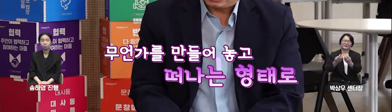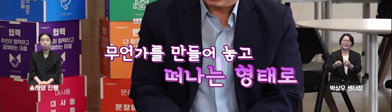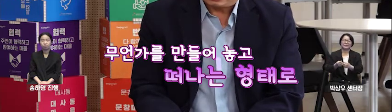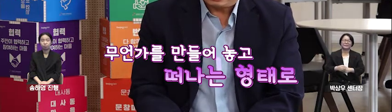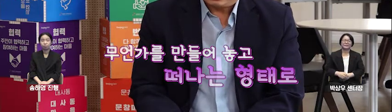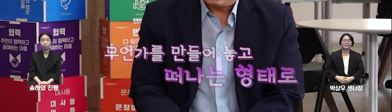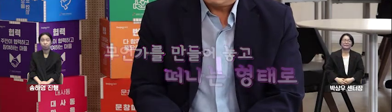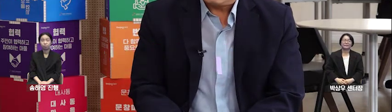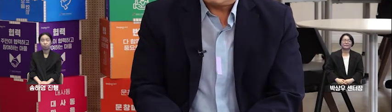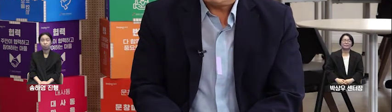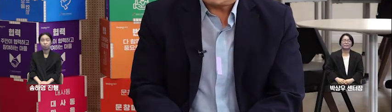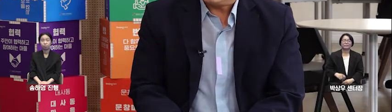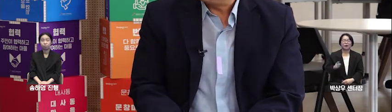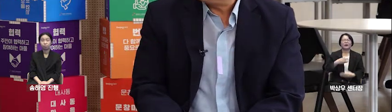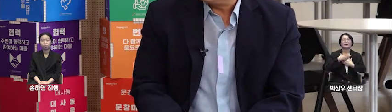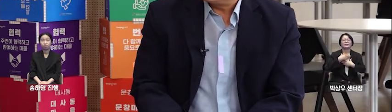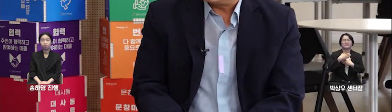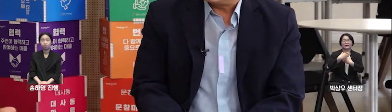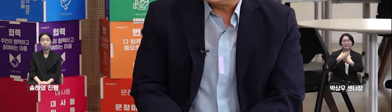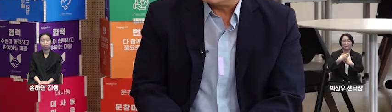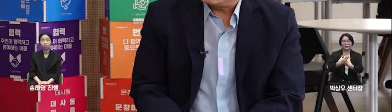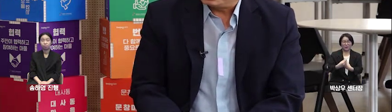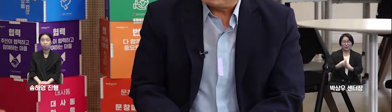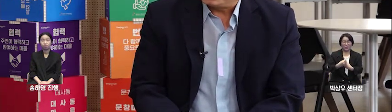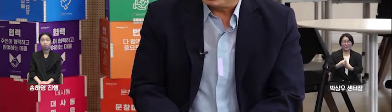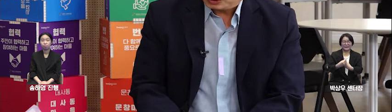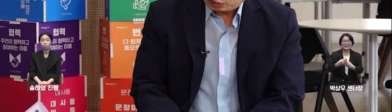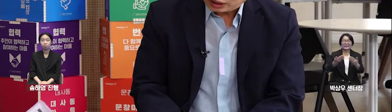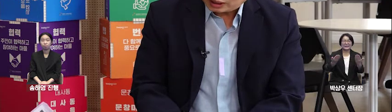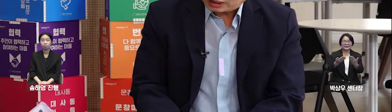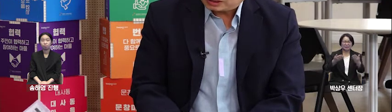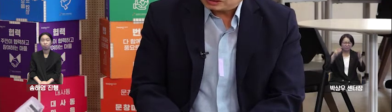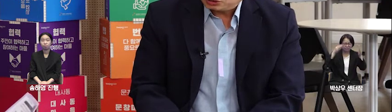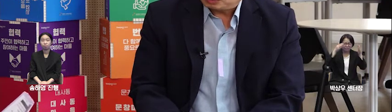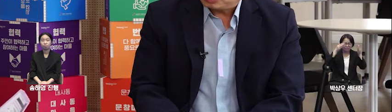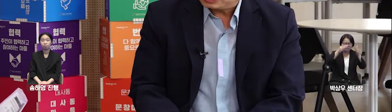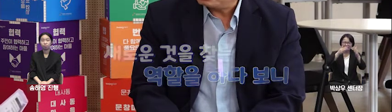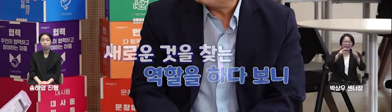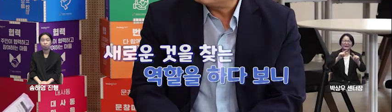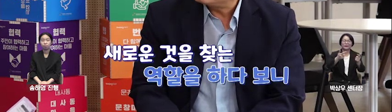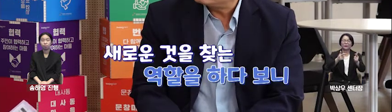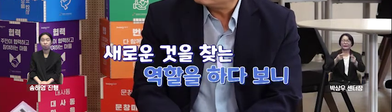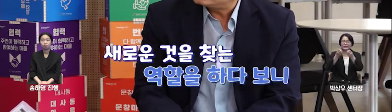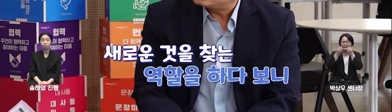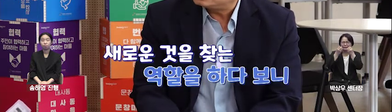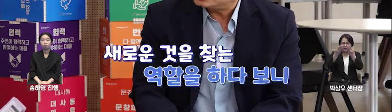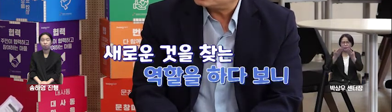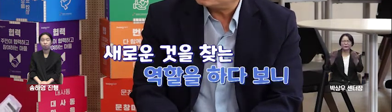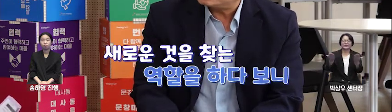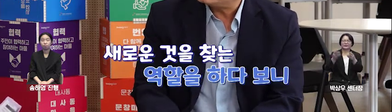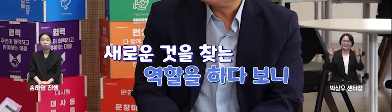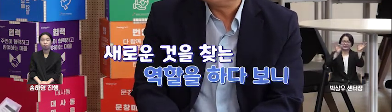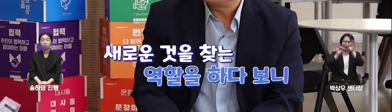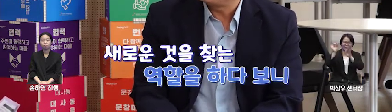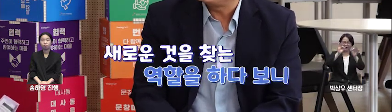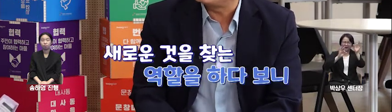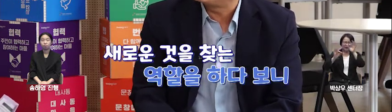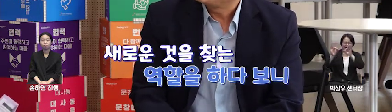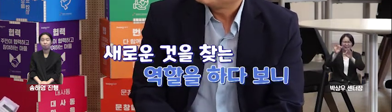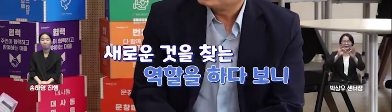같습니다. 좀 안정적인 자리를 좀 쫓기보다는 좀 새로운 것을 찾아